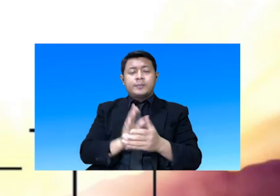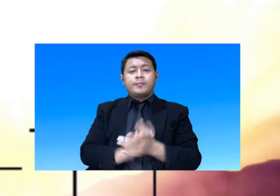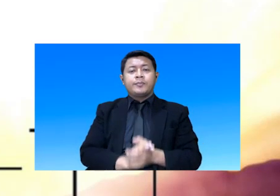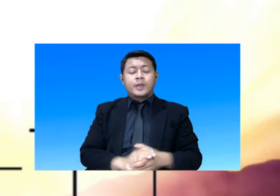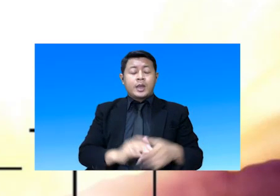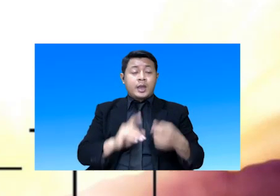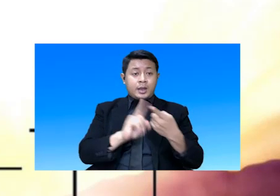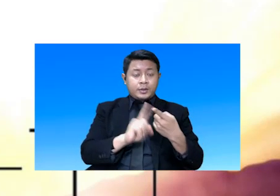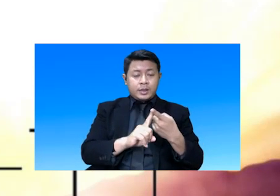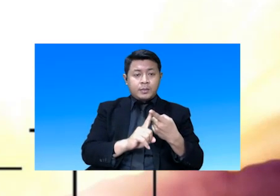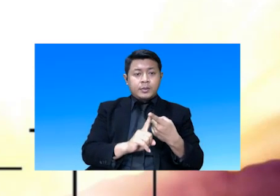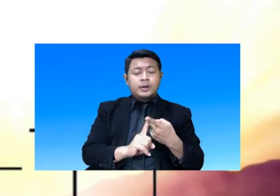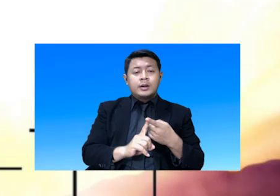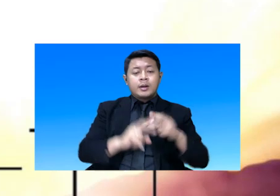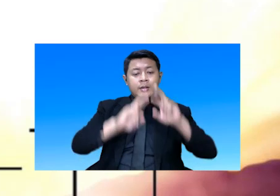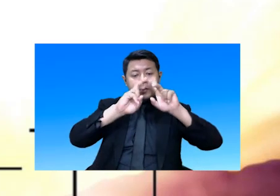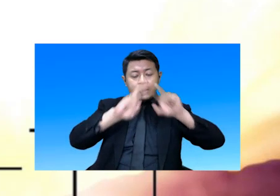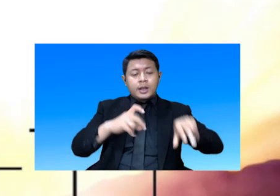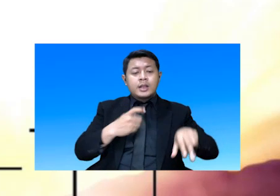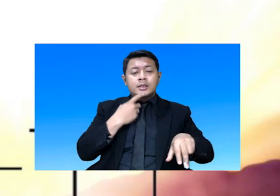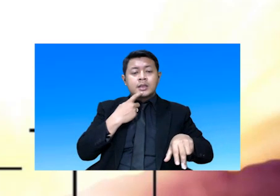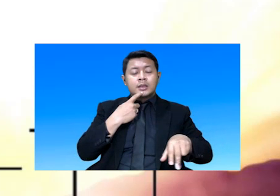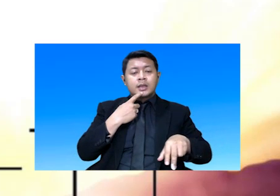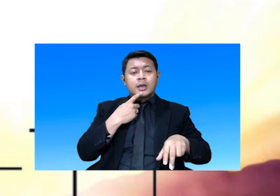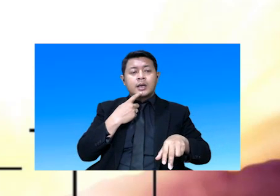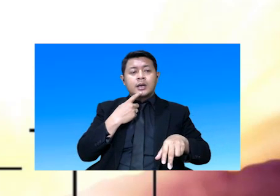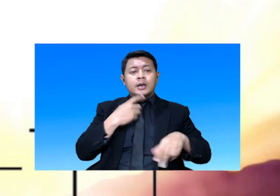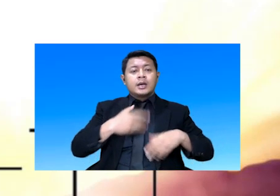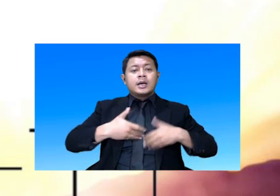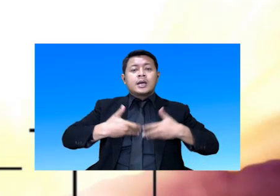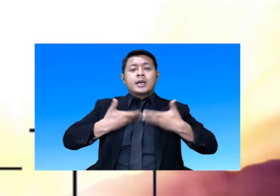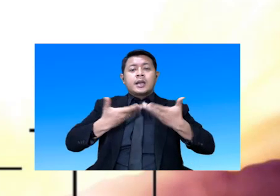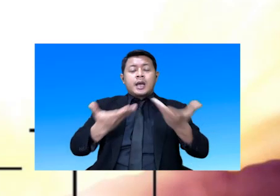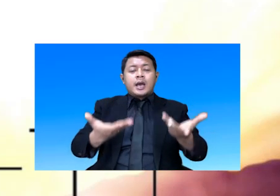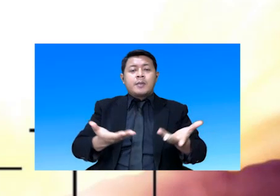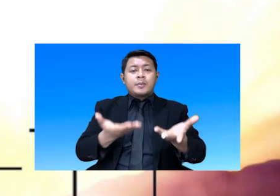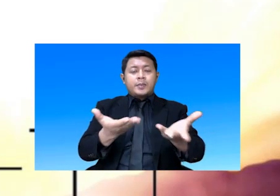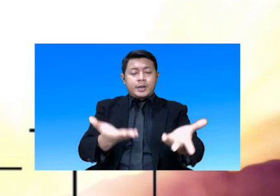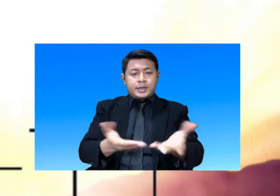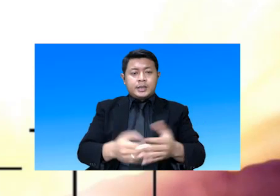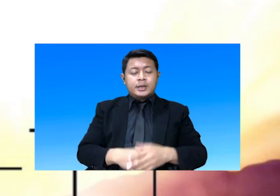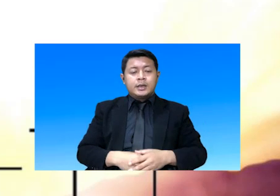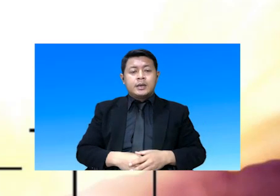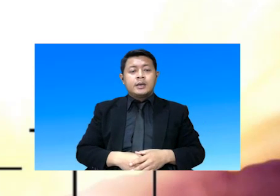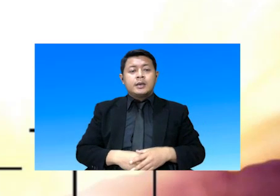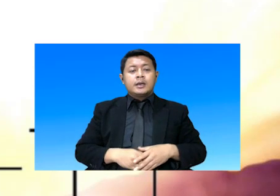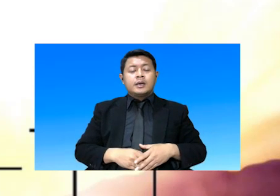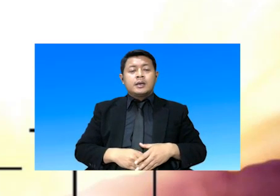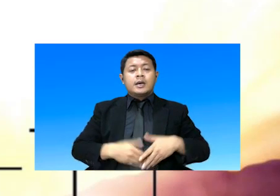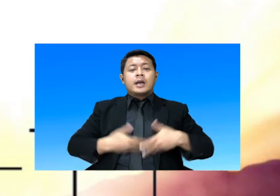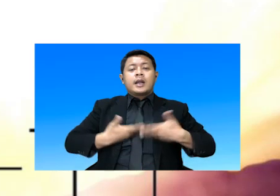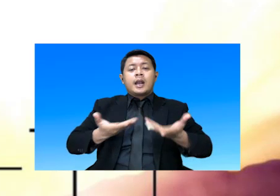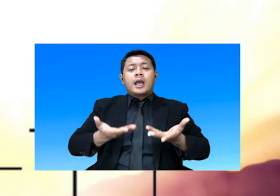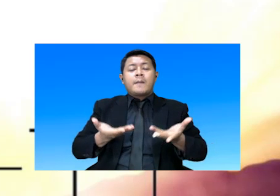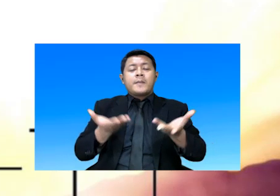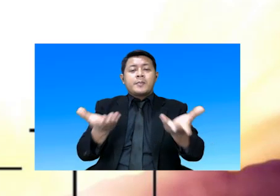pandemi ini. Yang pertama itu penelitian mengenai indeks kerelaan memberi.